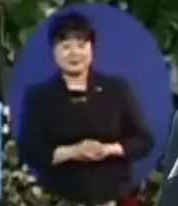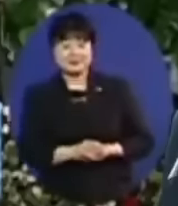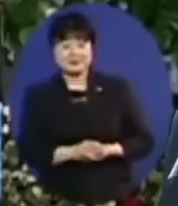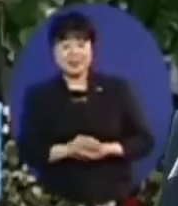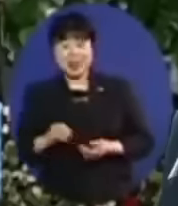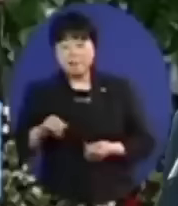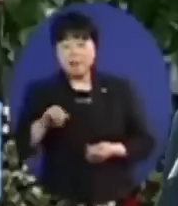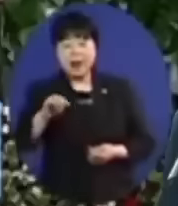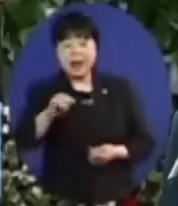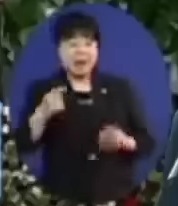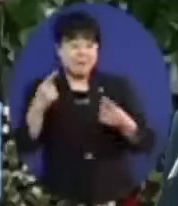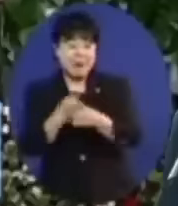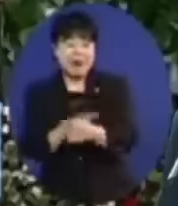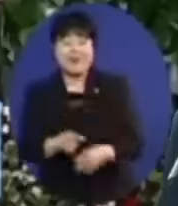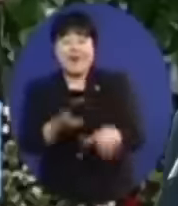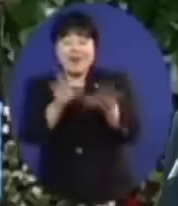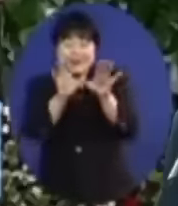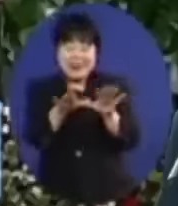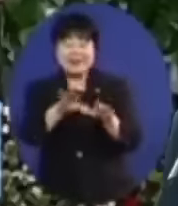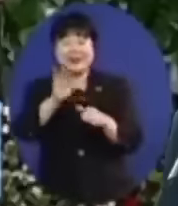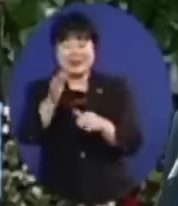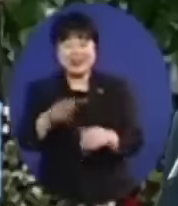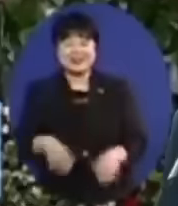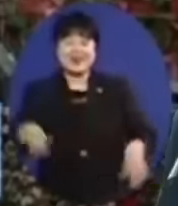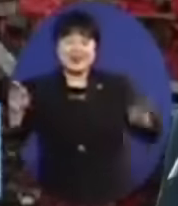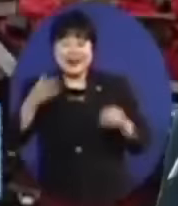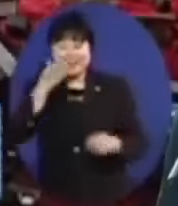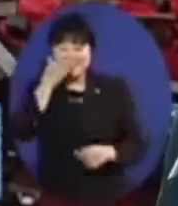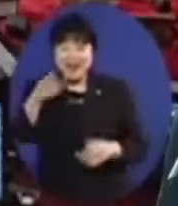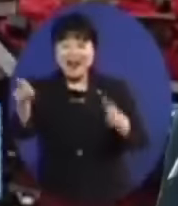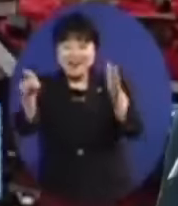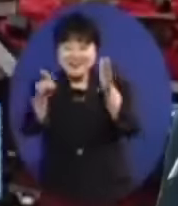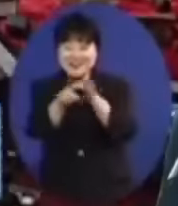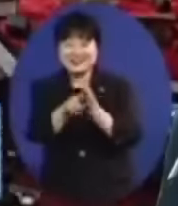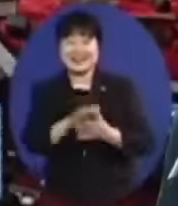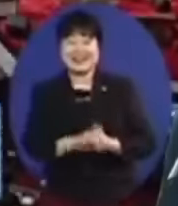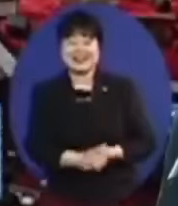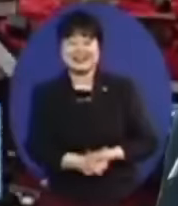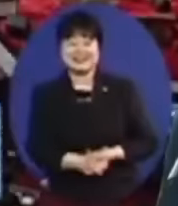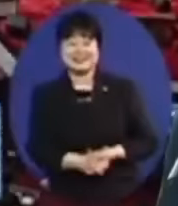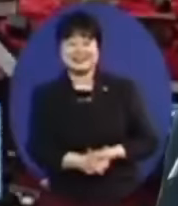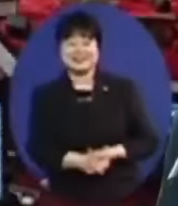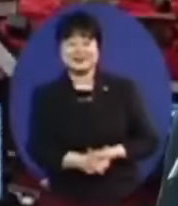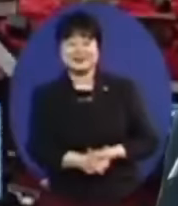번데기 된 우리가 나비가 되어서 나르게 만들어주는 것입니다.